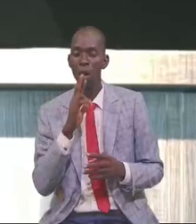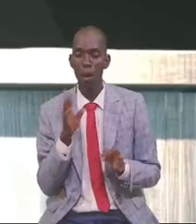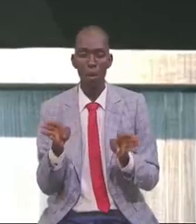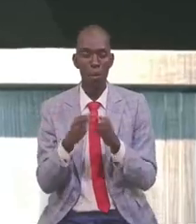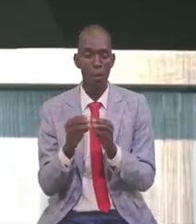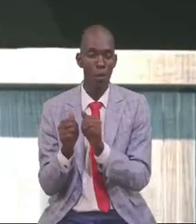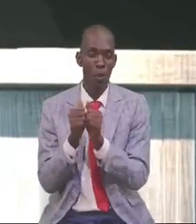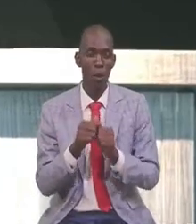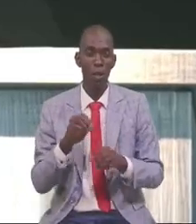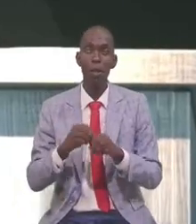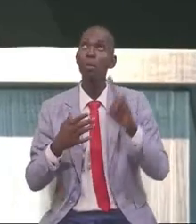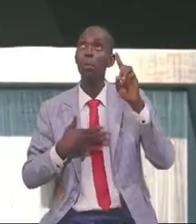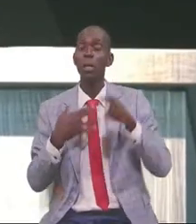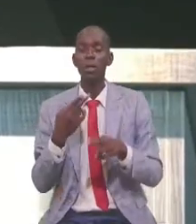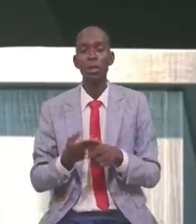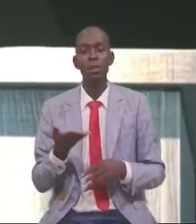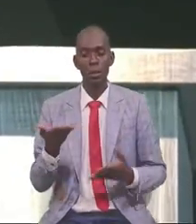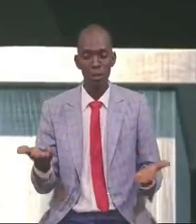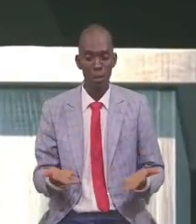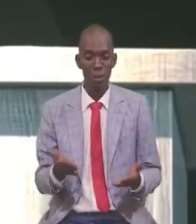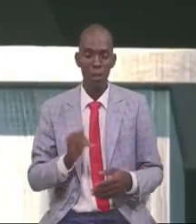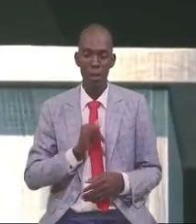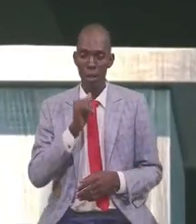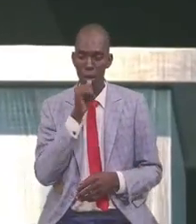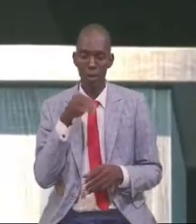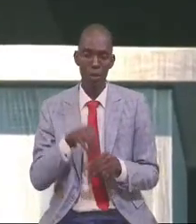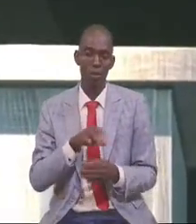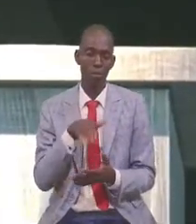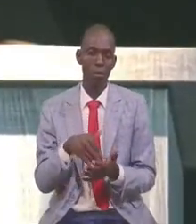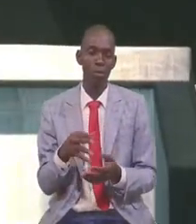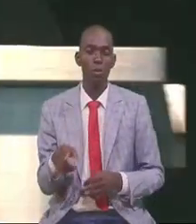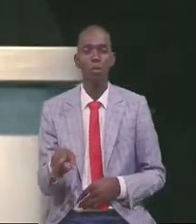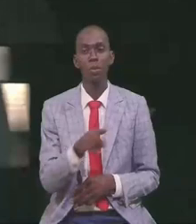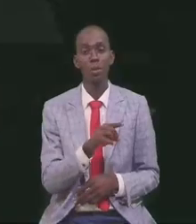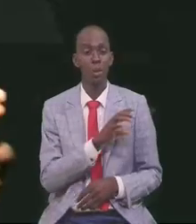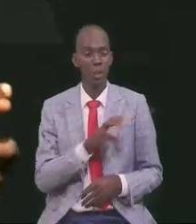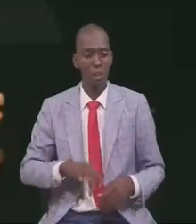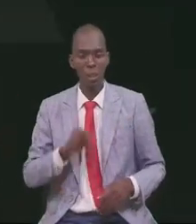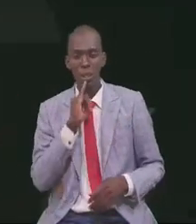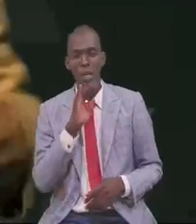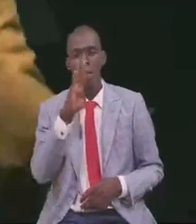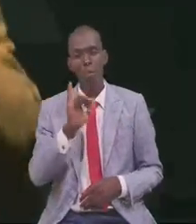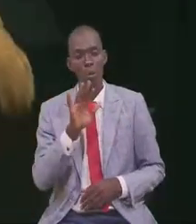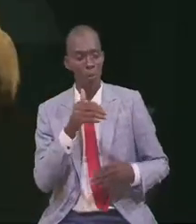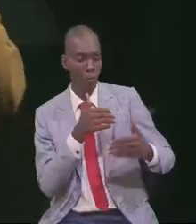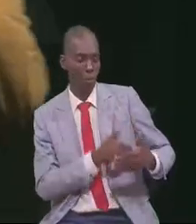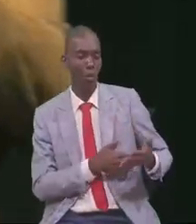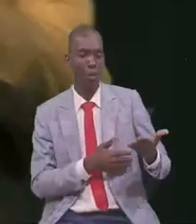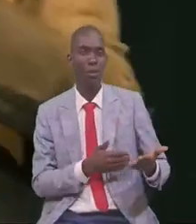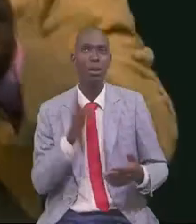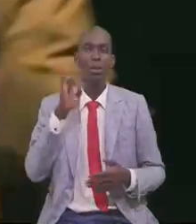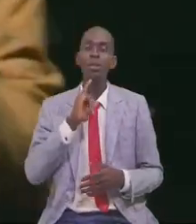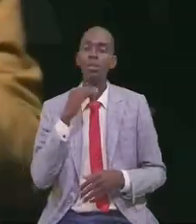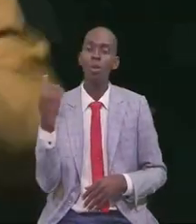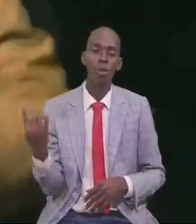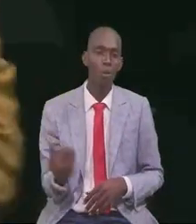d'eux. Il est à tes côtés là-bas. Il est omniprésent. Et que tu sois en ligne,